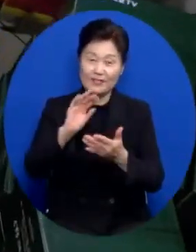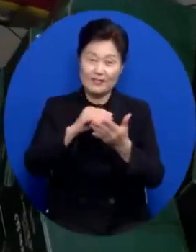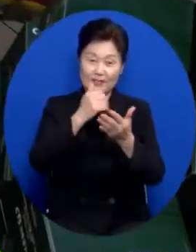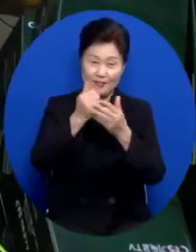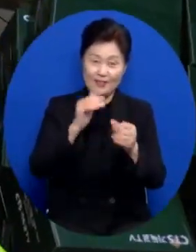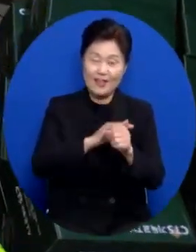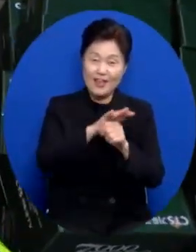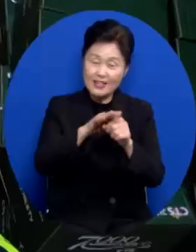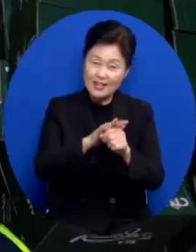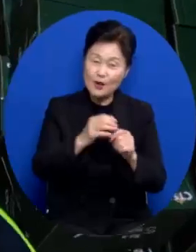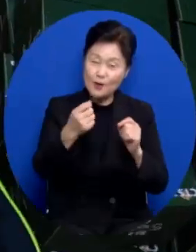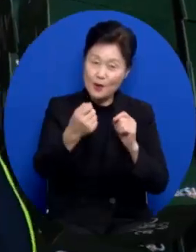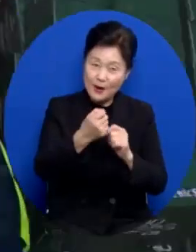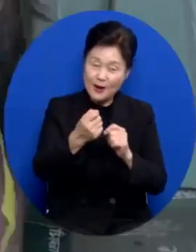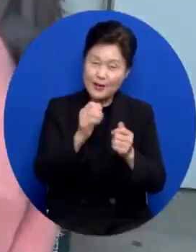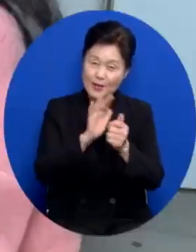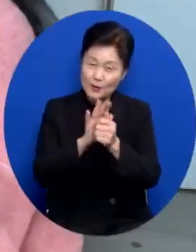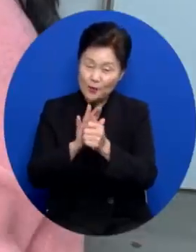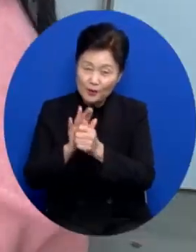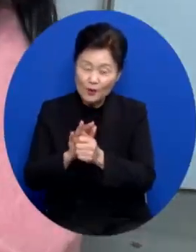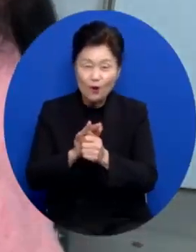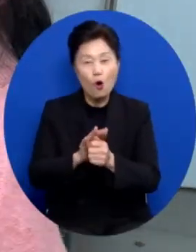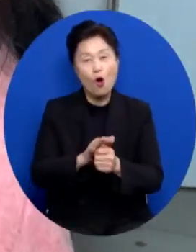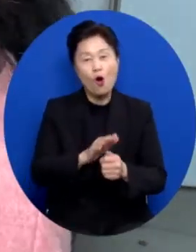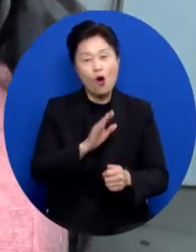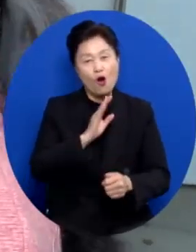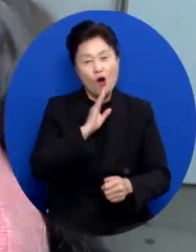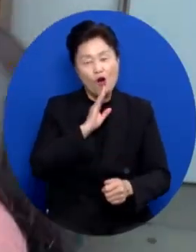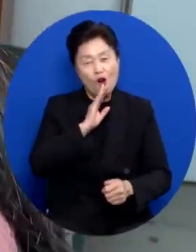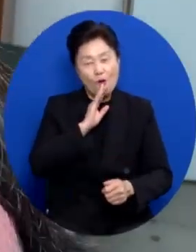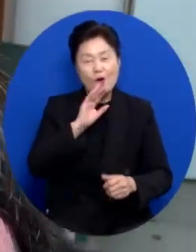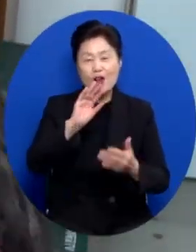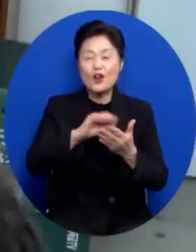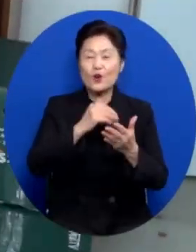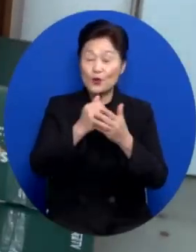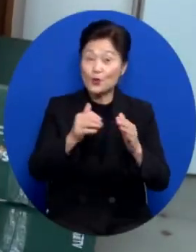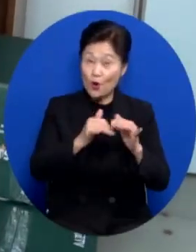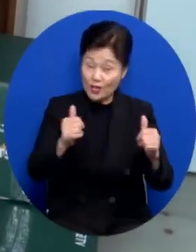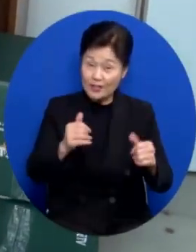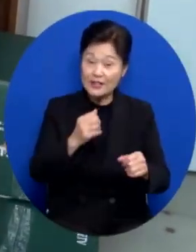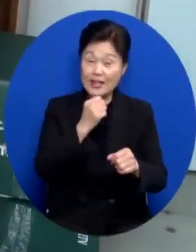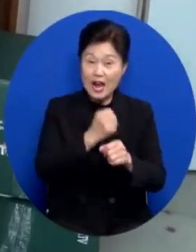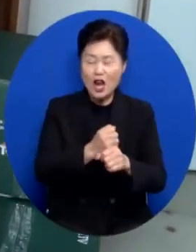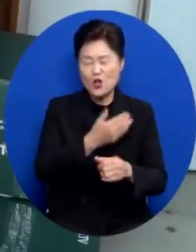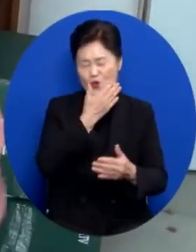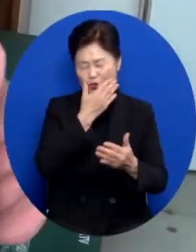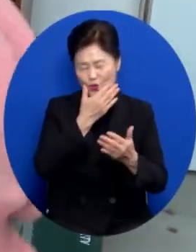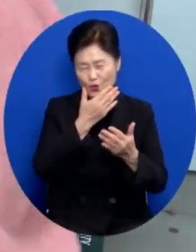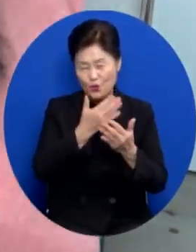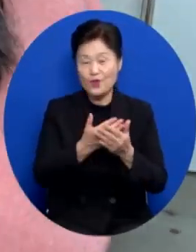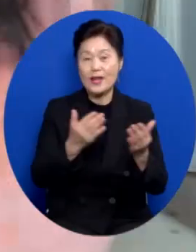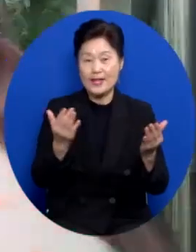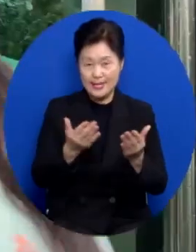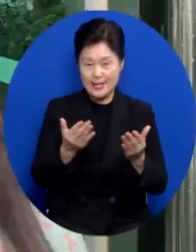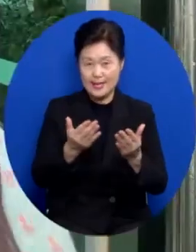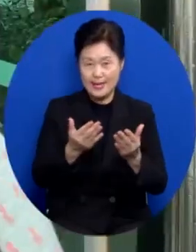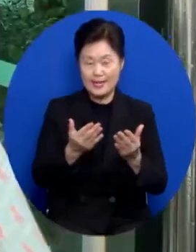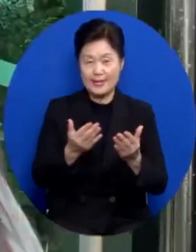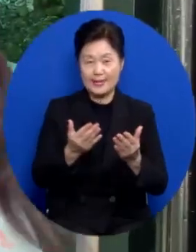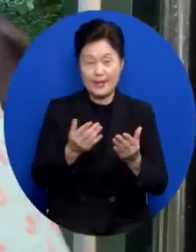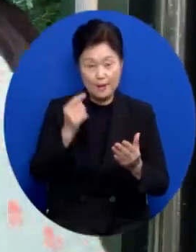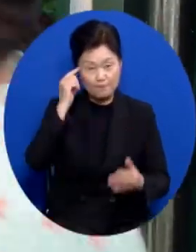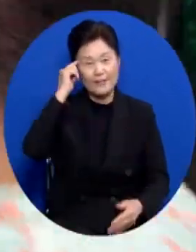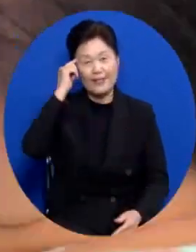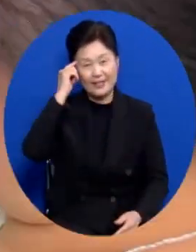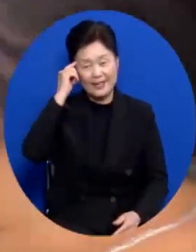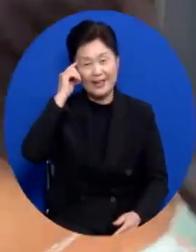사랑으로 다가가는 것, 이것이 얼마나 우리 그리스도인들이 해야 할 중요한 사역인가를